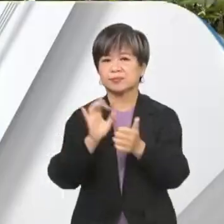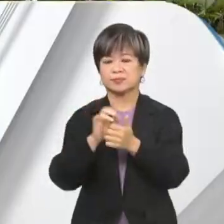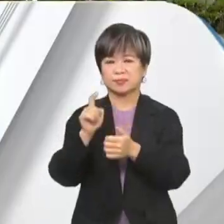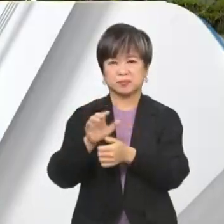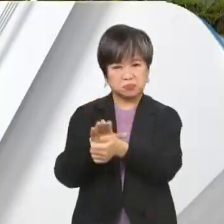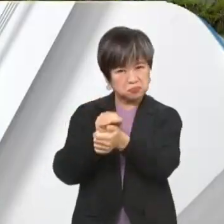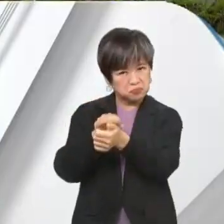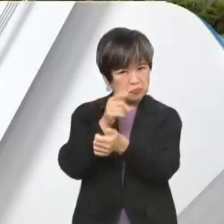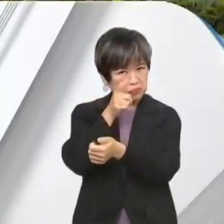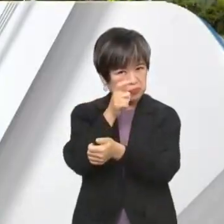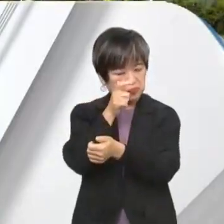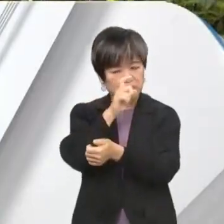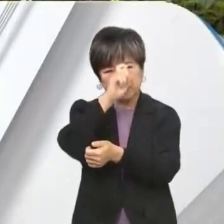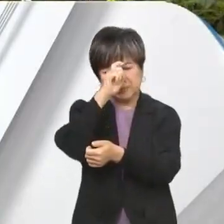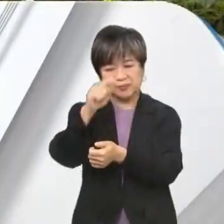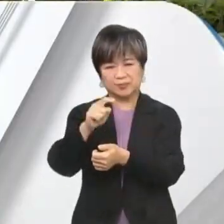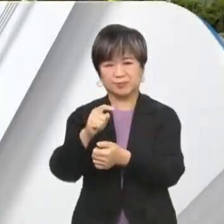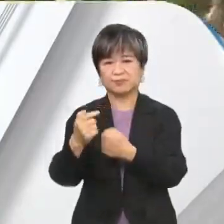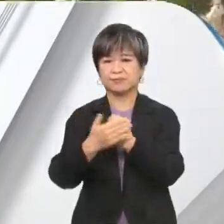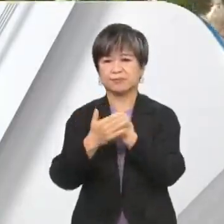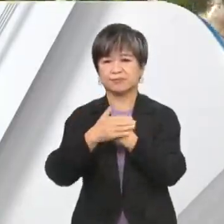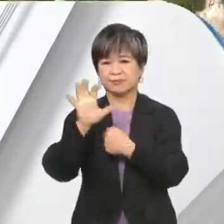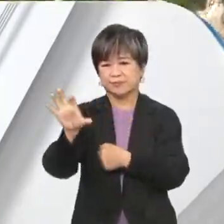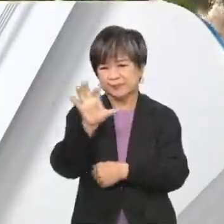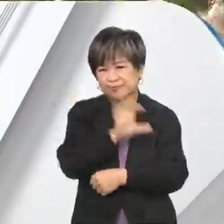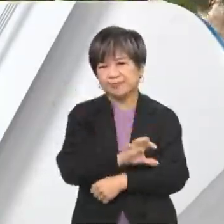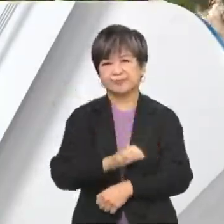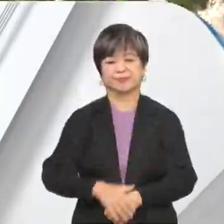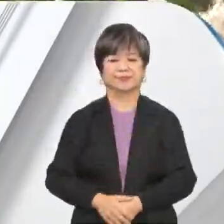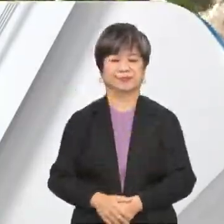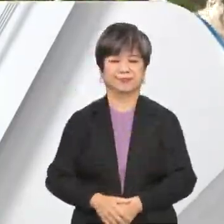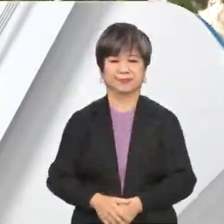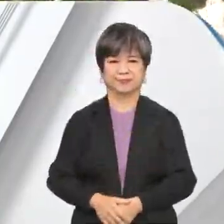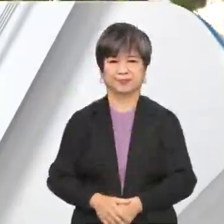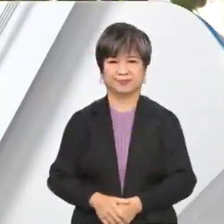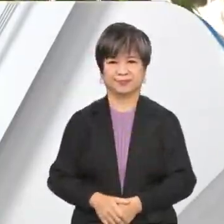葡萄永久发展。下个新闻采集会，请有新签名机推杯妙丽葡萄。